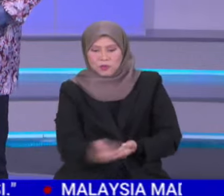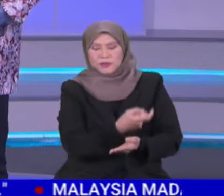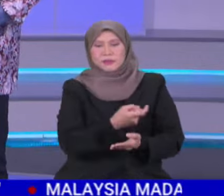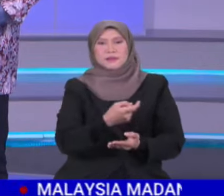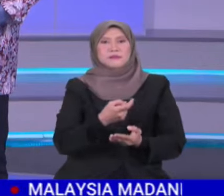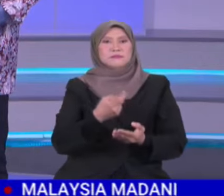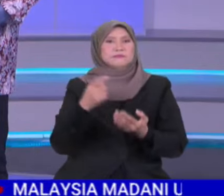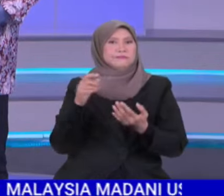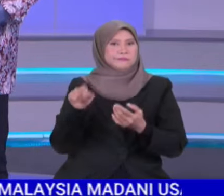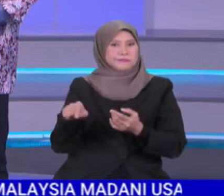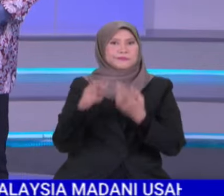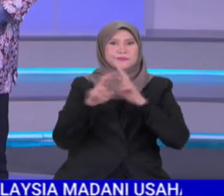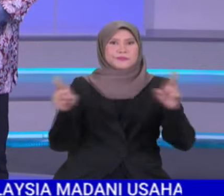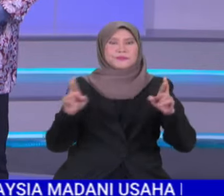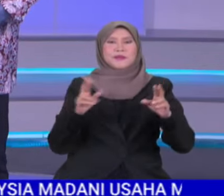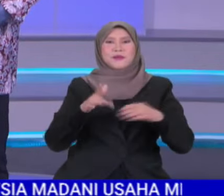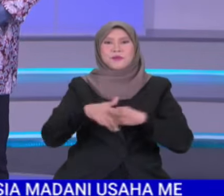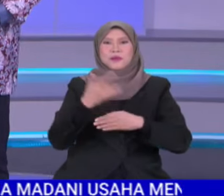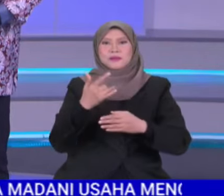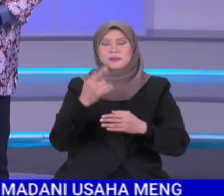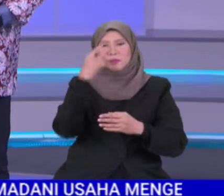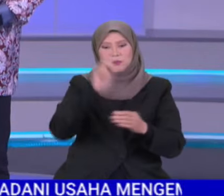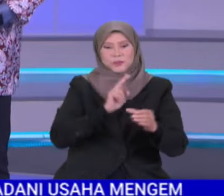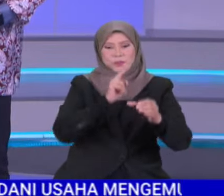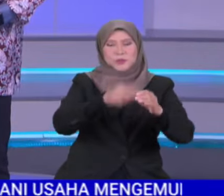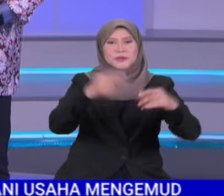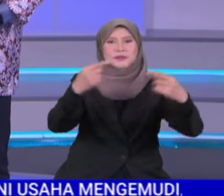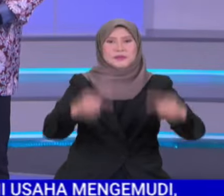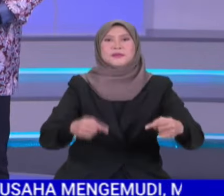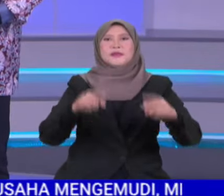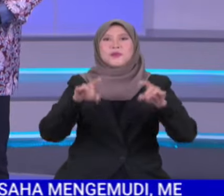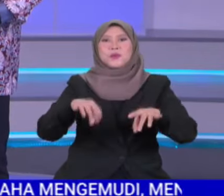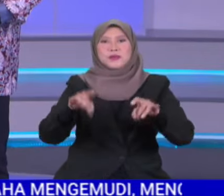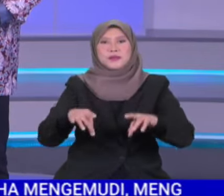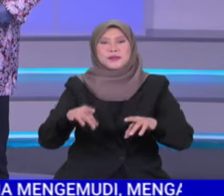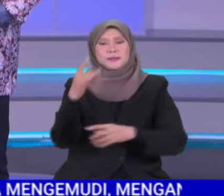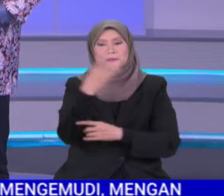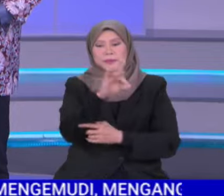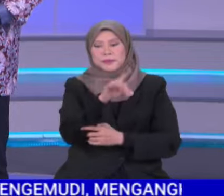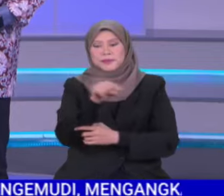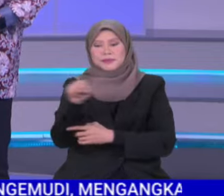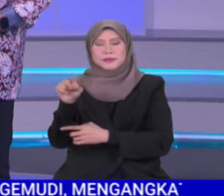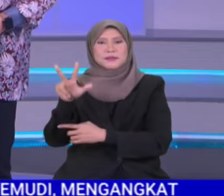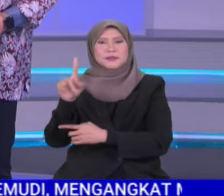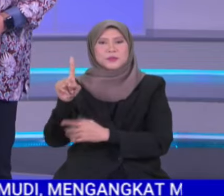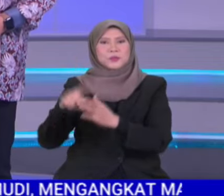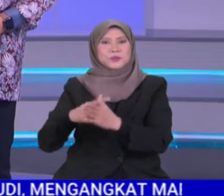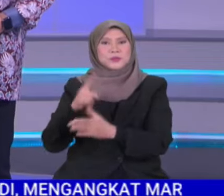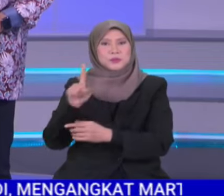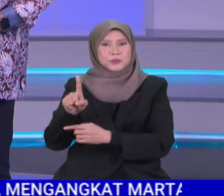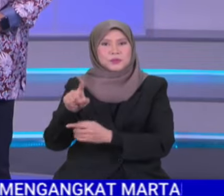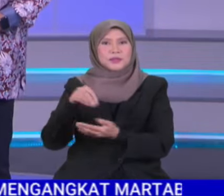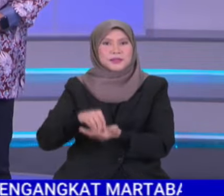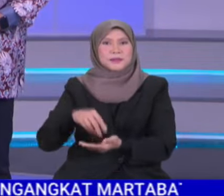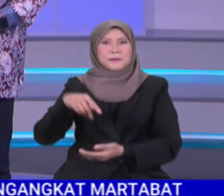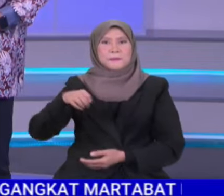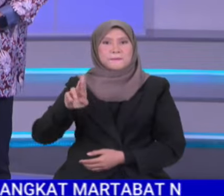memulakan persiapan awal dengan menyertai aksi persahabatan di Australia yang berlangsung dari 18 hingga 31 Januari